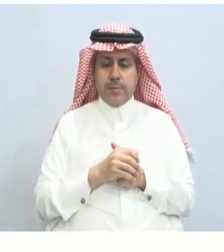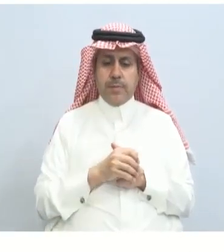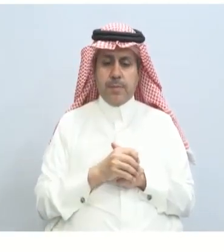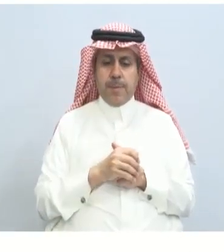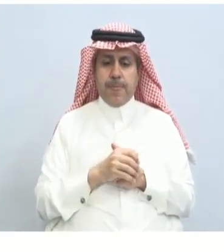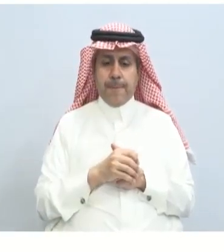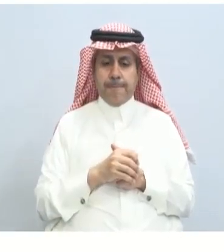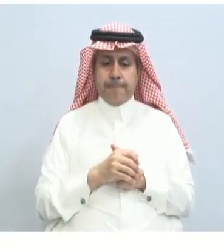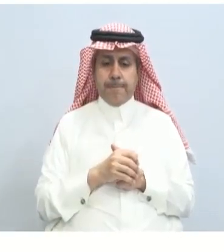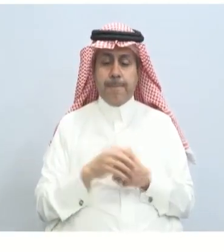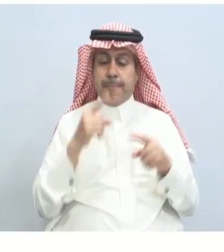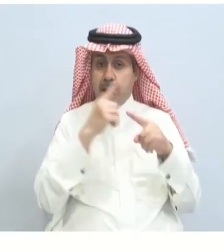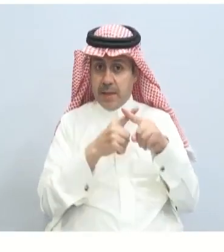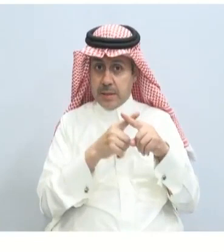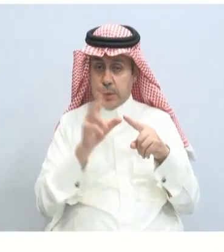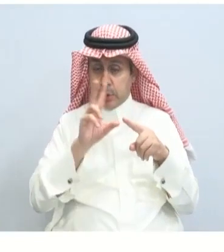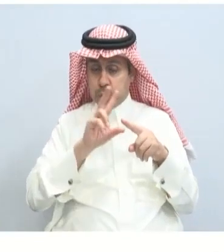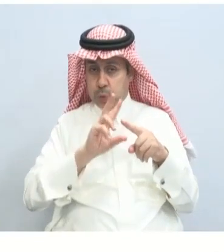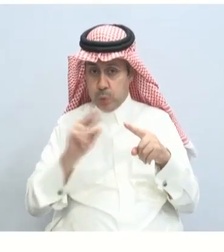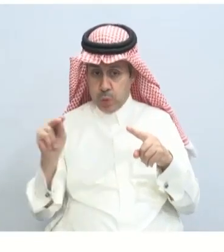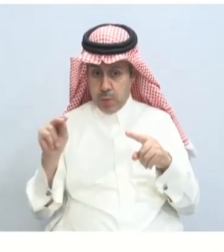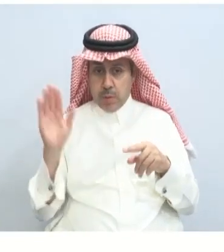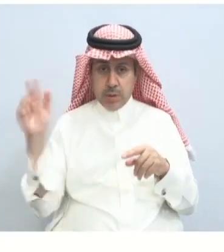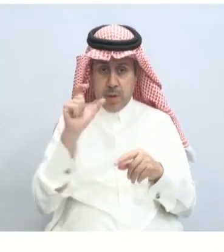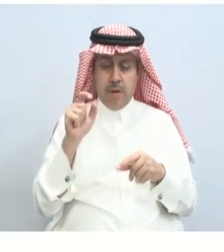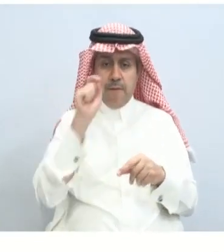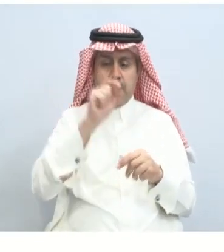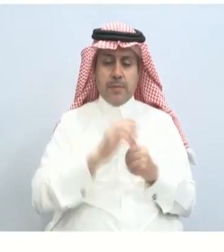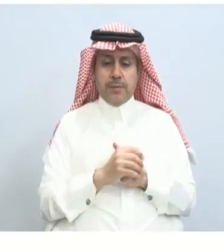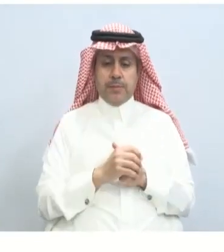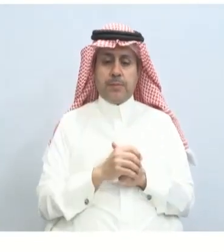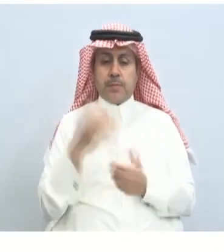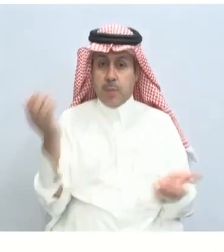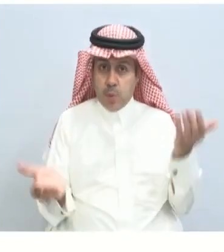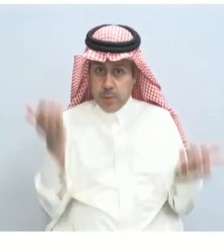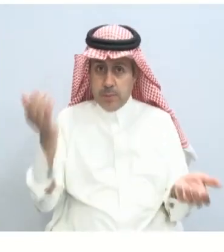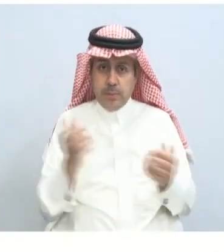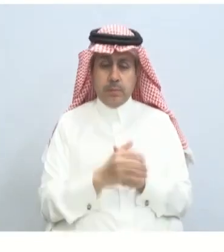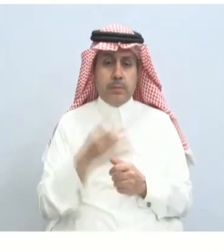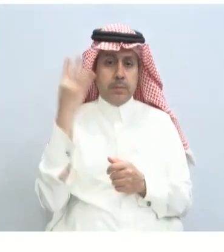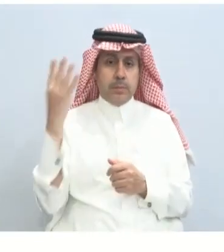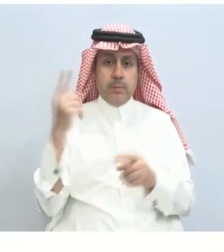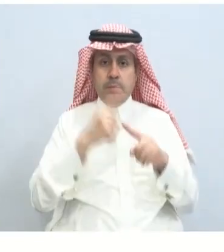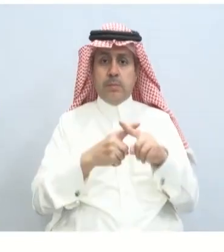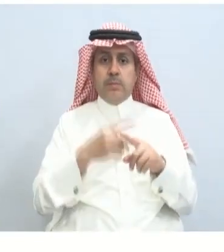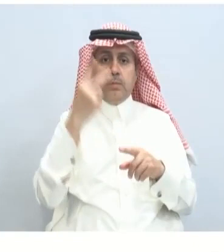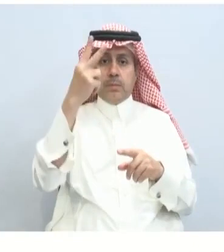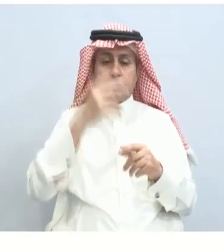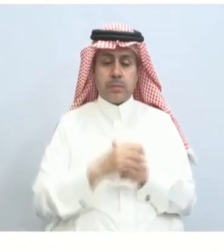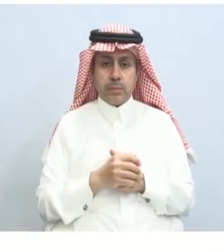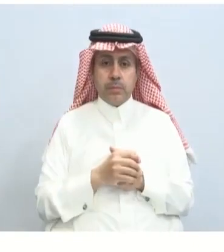الشكل ان اكس تساوي ساين ثيتا فتصبح المعادله الان 4 اكس تربيع